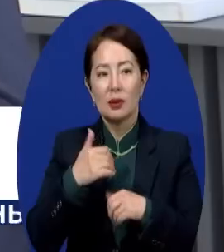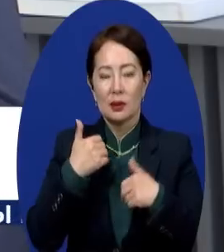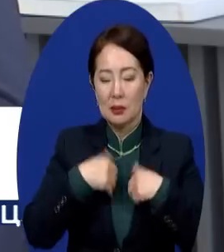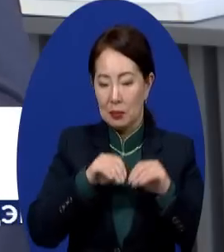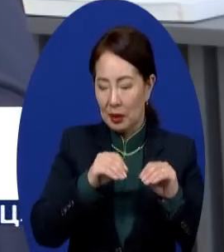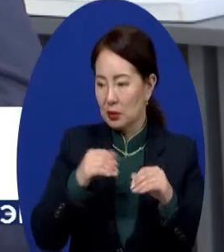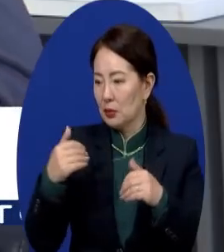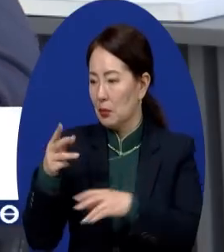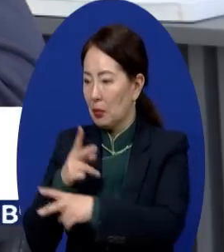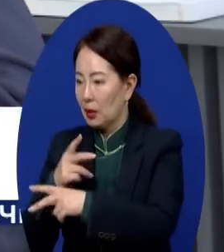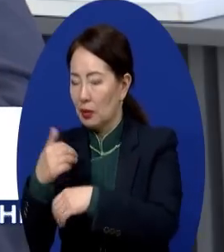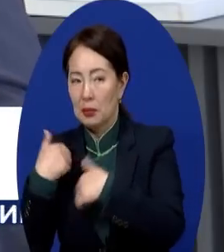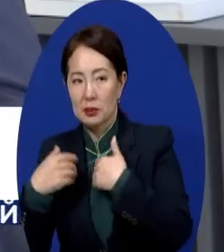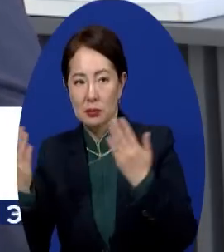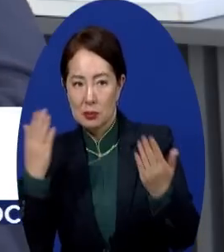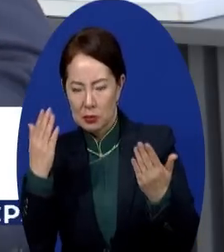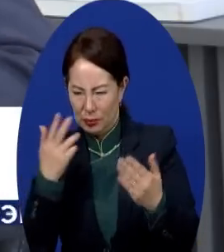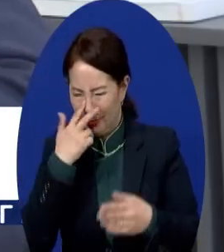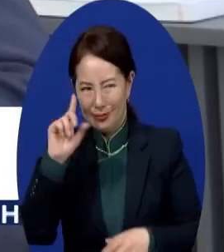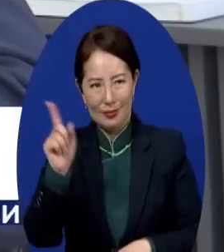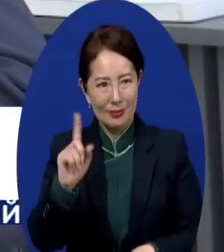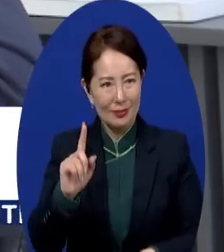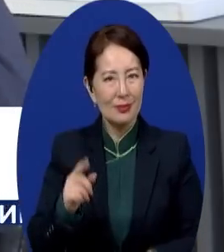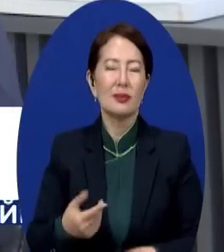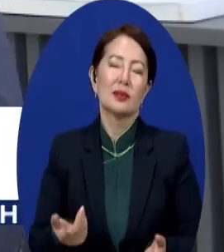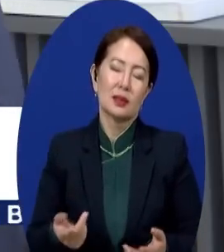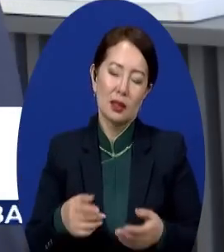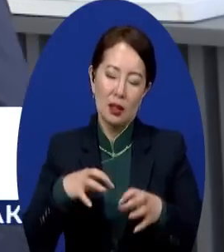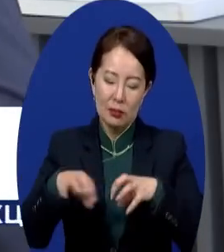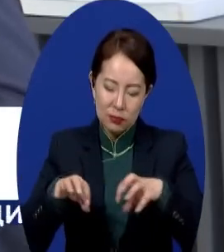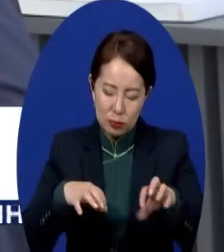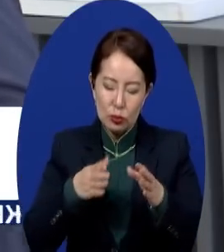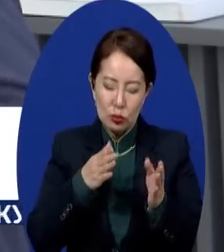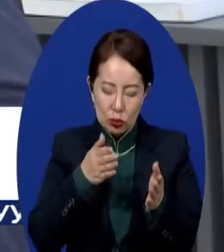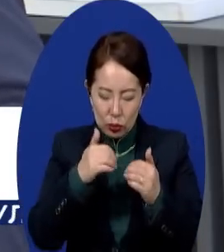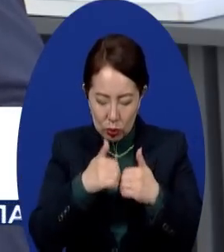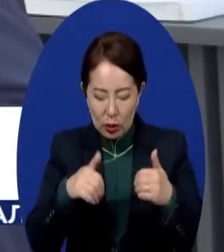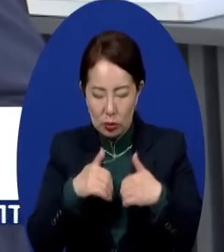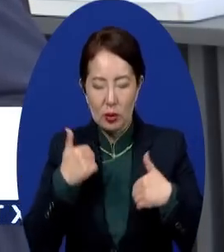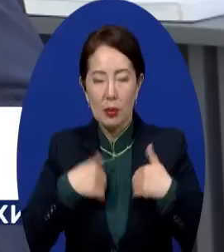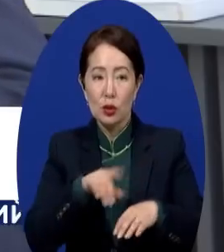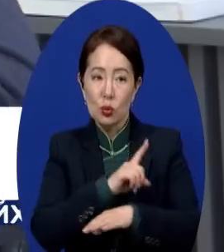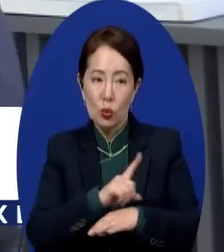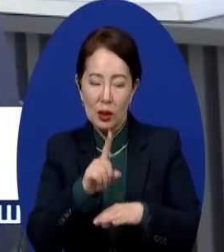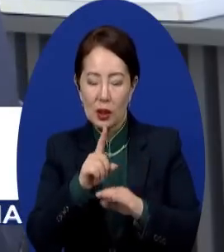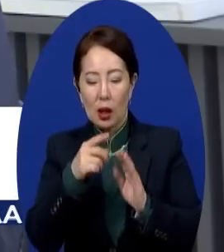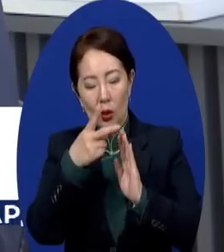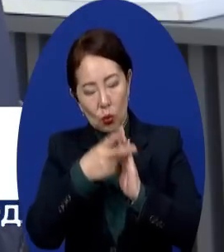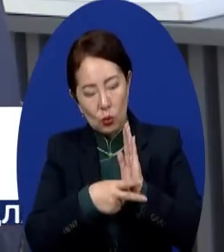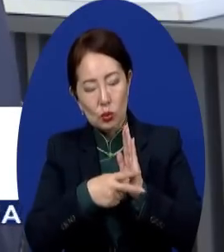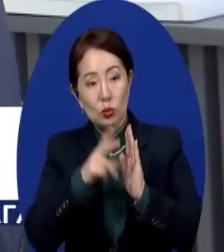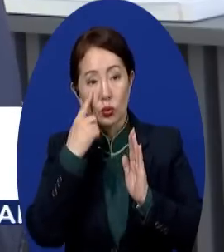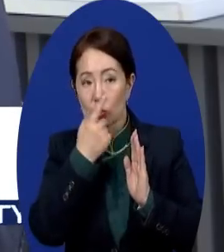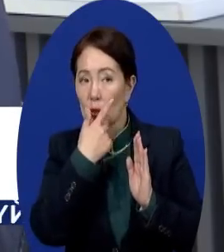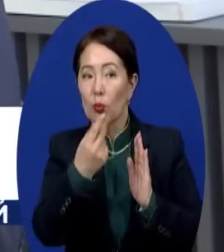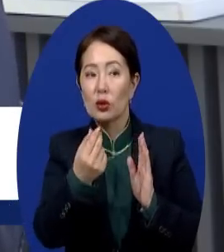математик зааж байгаа багштай хооронд нь харьцуулаад үнэтэж болохгүй байхгүй юу? А тэгэхээр ингээд тус бүр дээр нь кадастраар тооцож багшийн үнэлгээг үр дүн бодтойгоор нь гаргах ийм